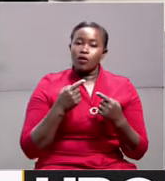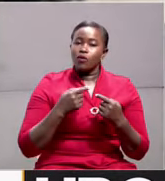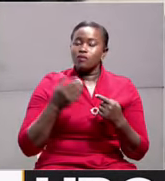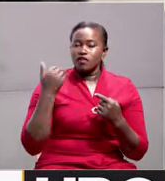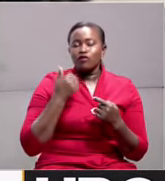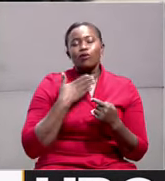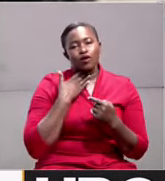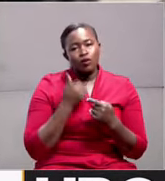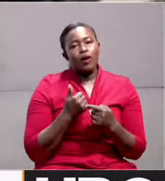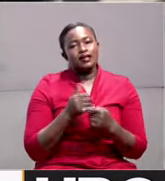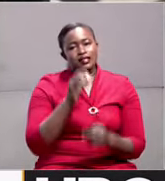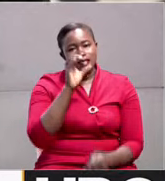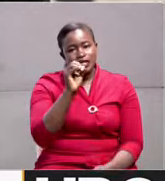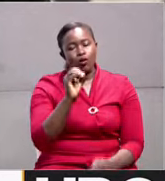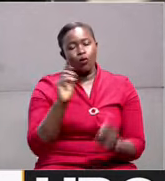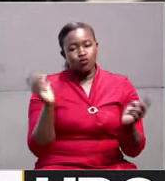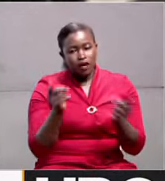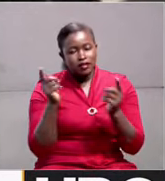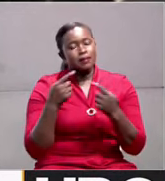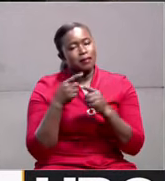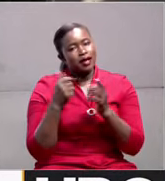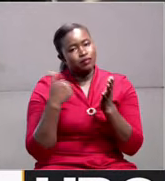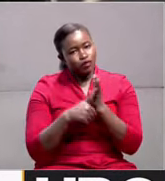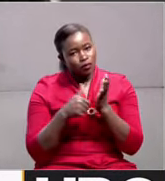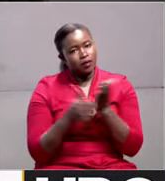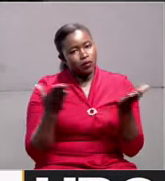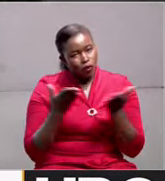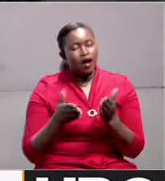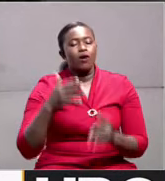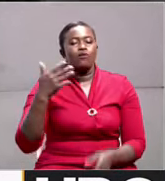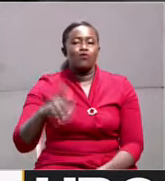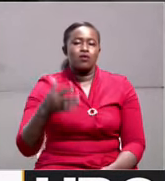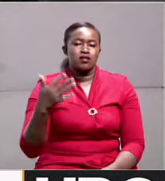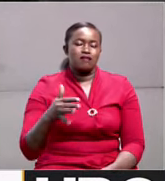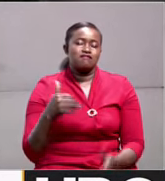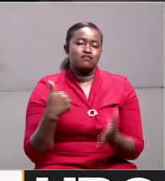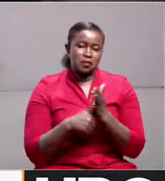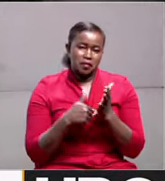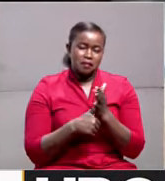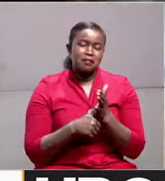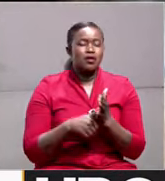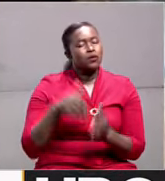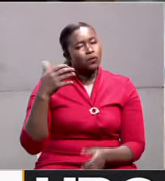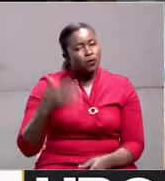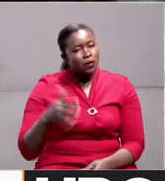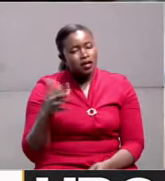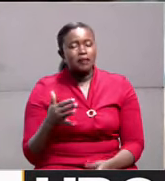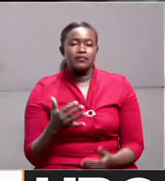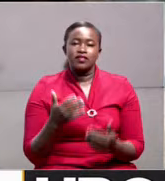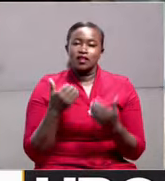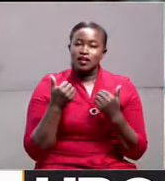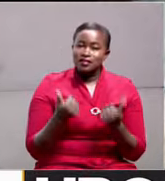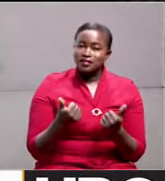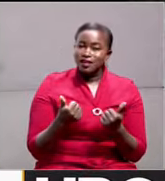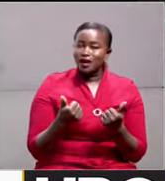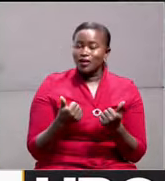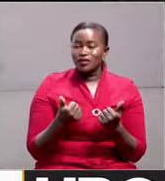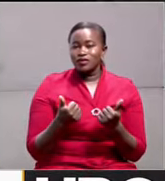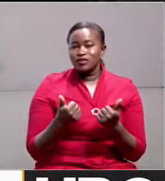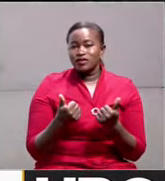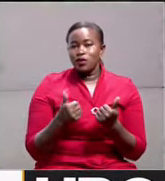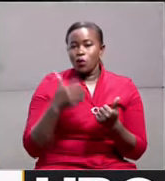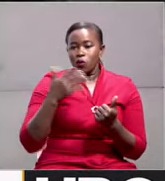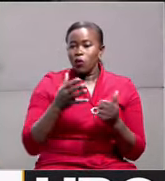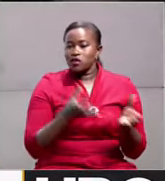grazing konka problem aheri n'amaizi amaizi hatukuzi kuriya tugaruka tuzitwara